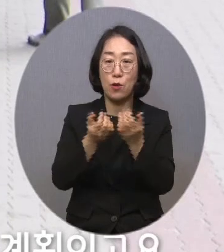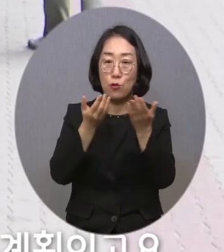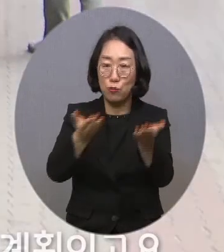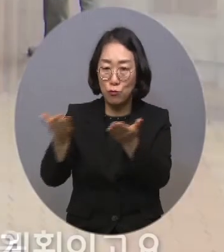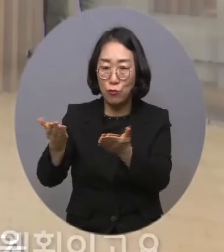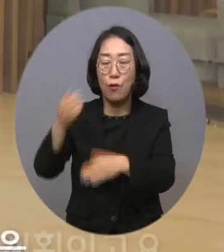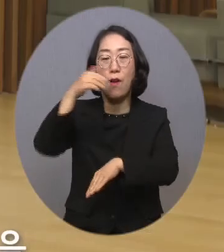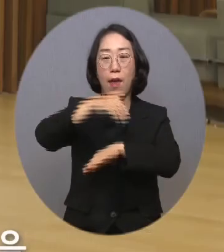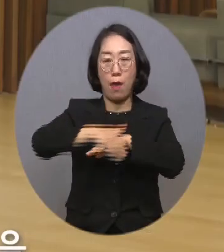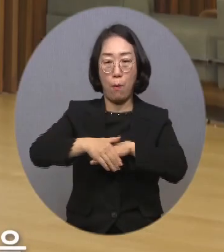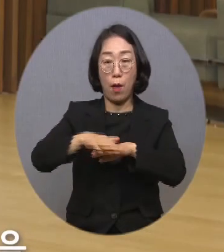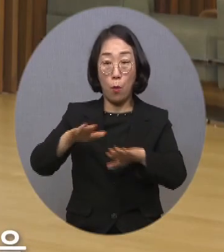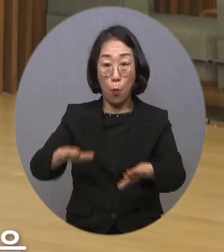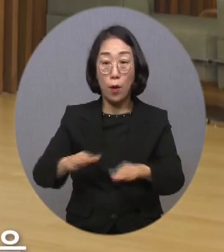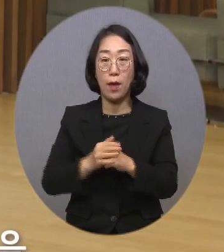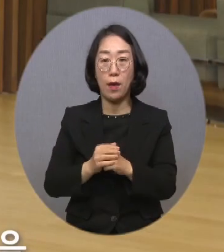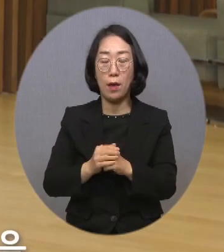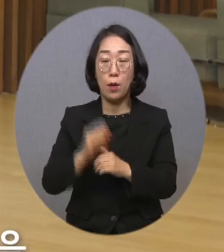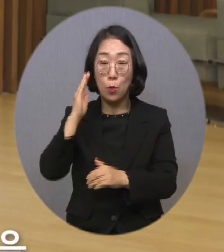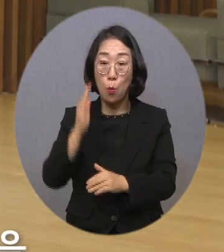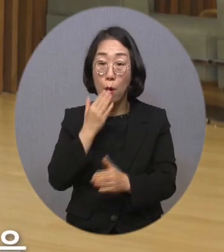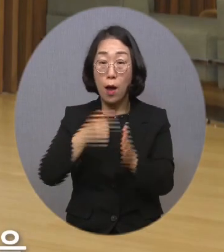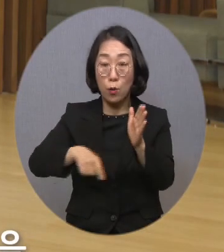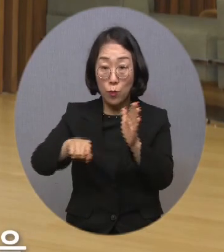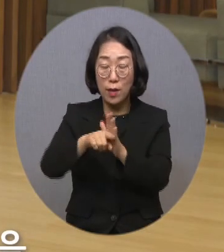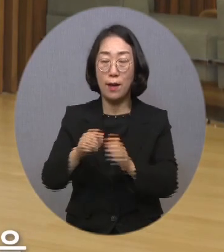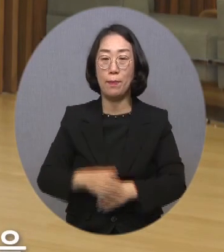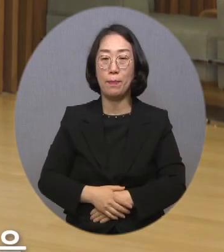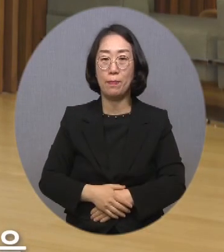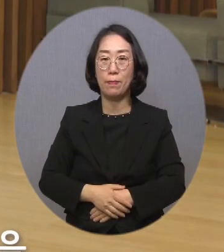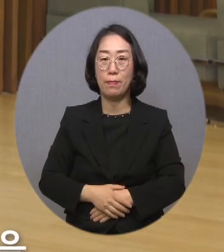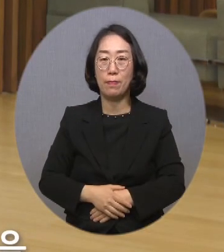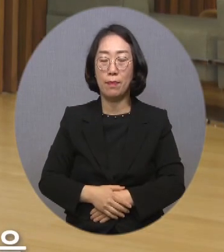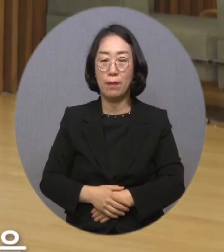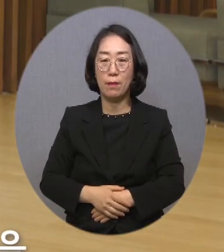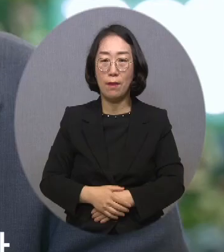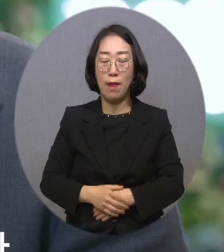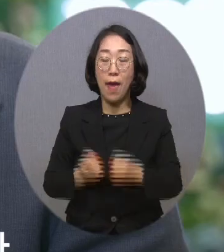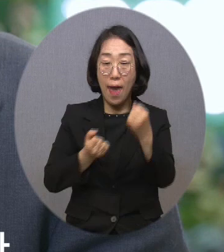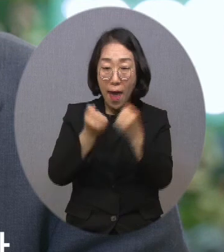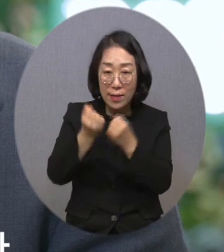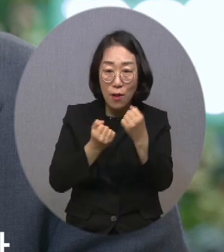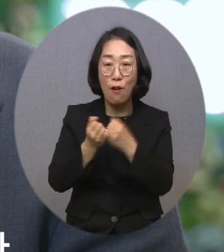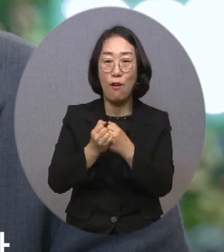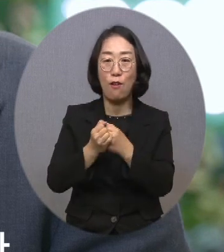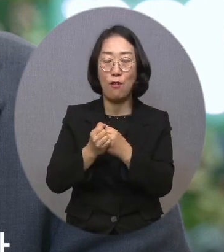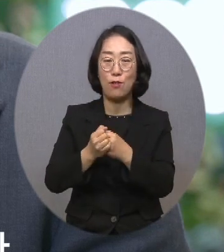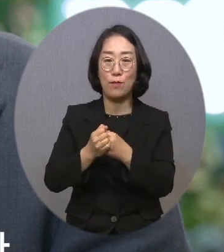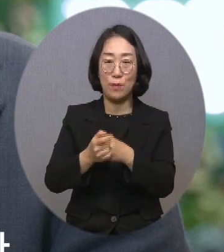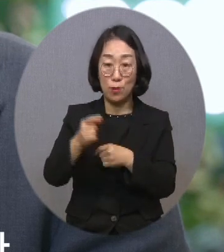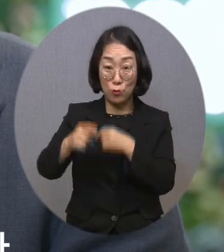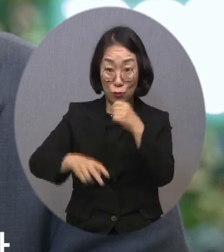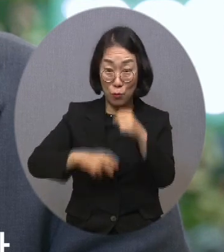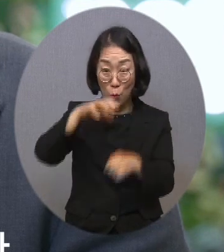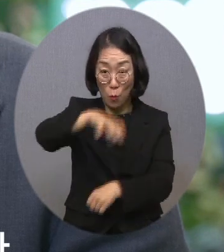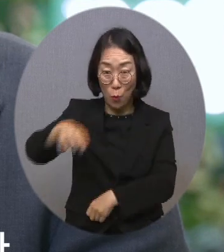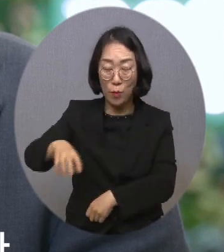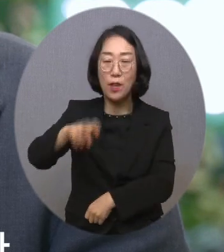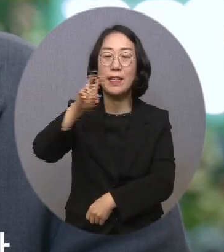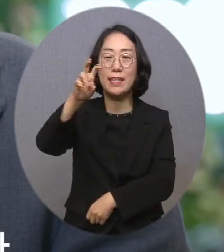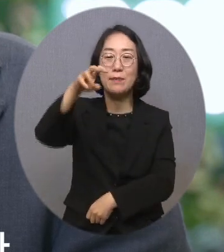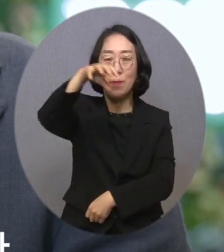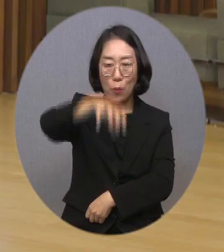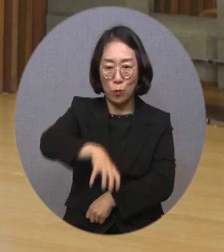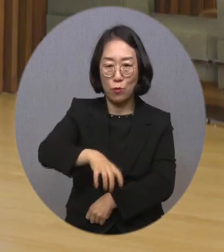할 계획이고요. 올해 실시한 청각 장애인들 대상 수어 해설 프로그램을 10개소에서 20개소로 좀 확대